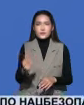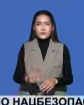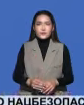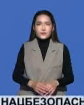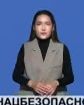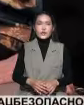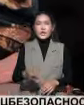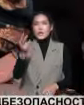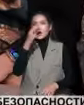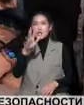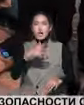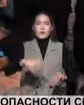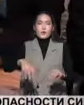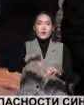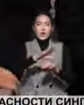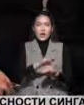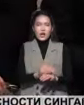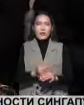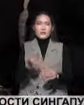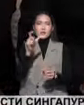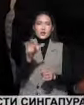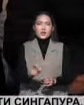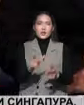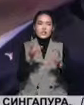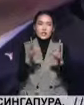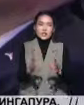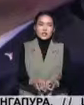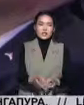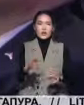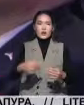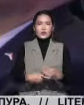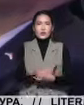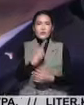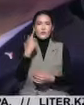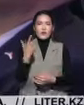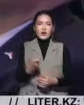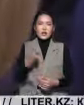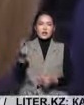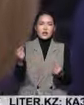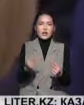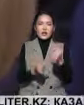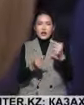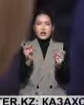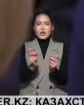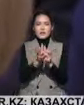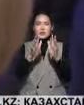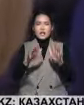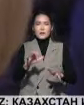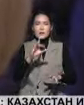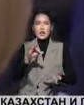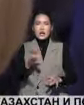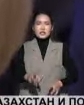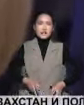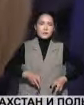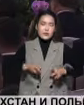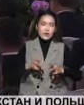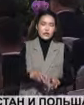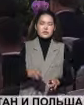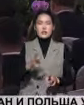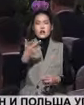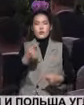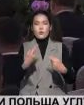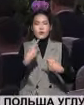Несмотря на все усилия, человечество становится жертвой новых военных конфликтов. Проблемы, связанные с экстремизмом и терроризмом, кибернетикой и